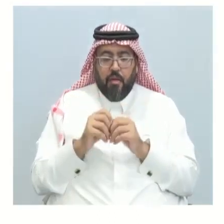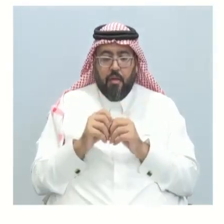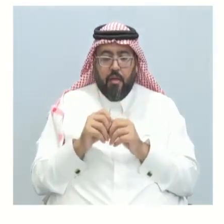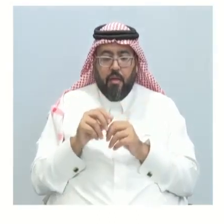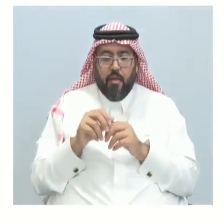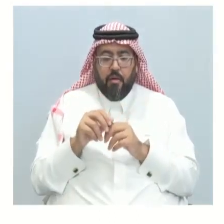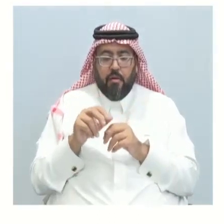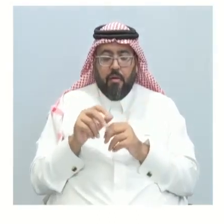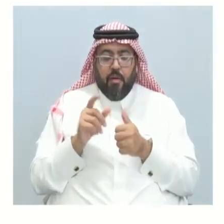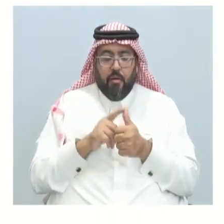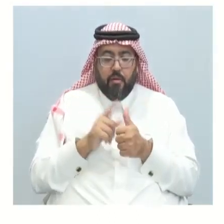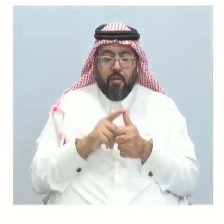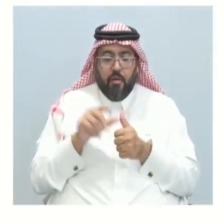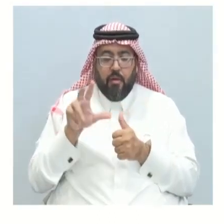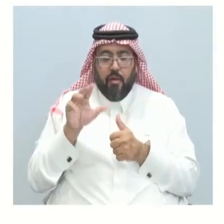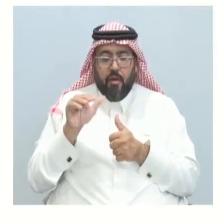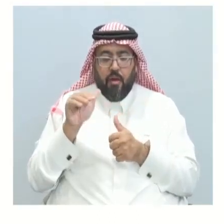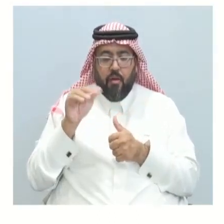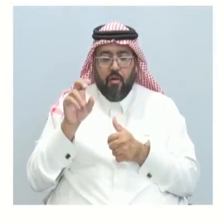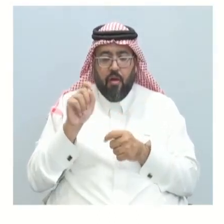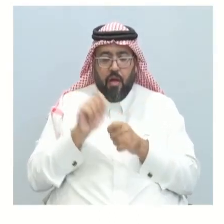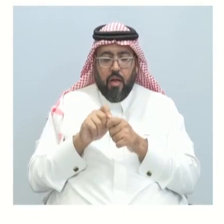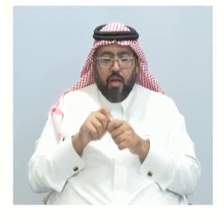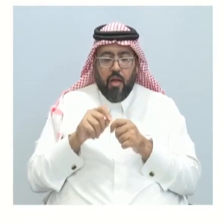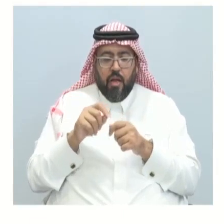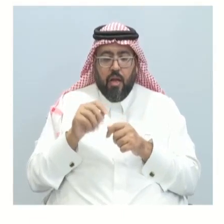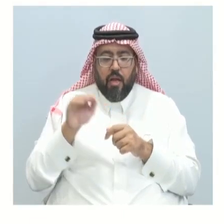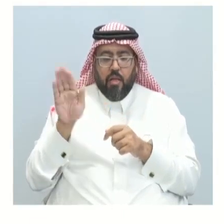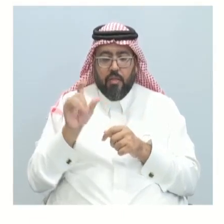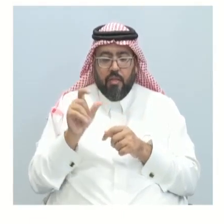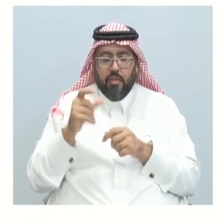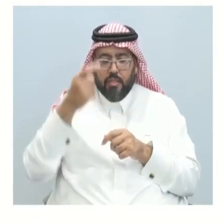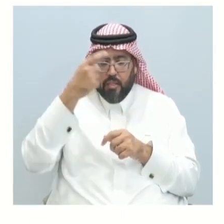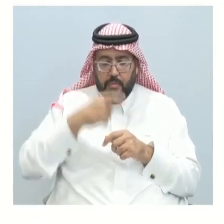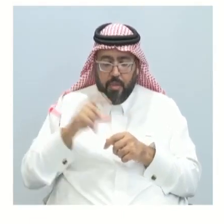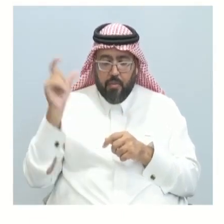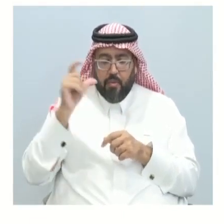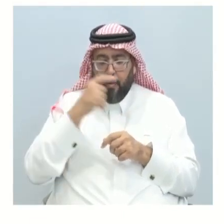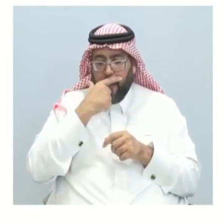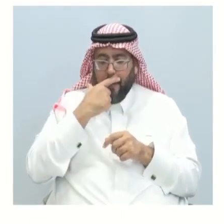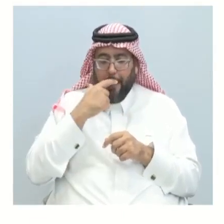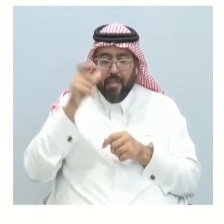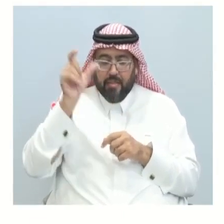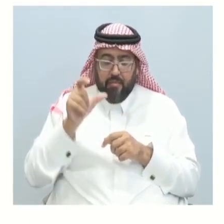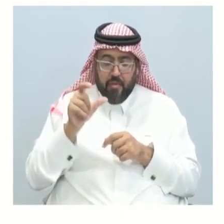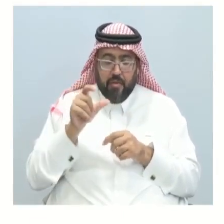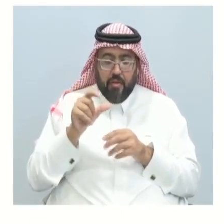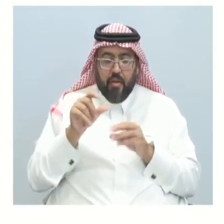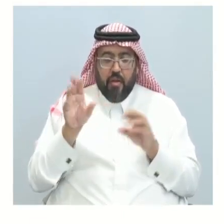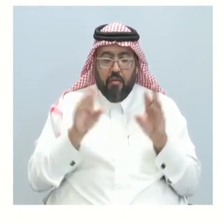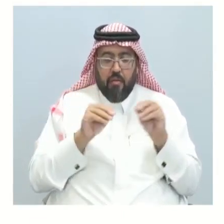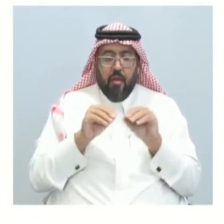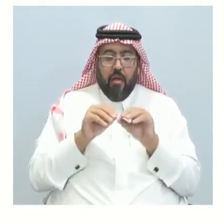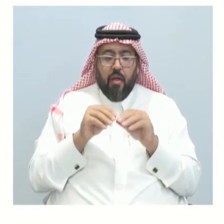وارشاداته الاول ان الخلق الحسن سمه المسلم وصفه من صفاته فاحسنه